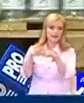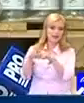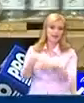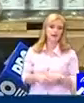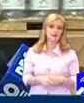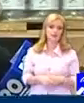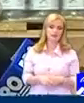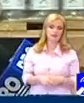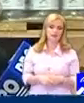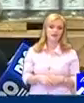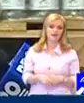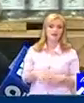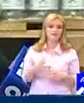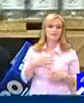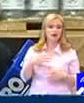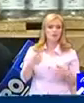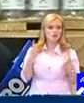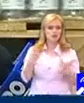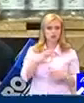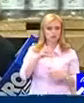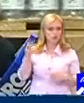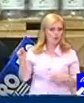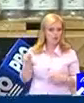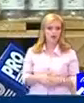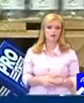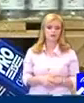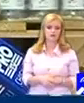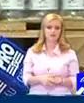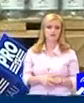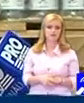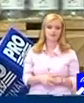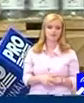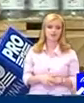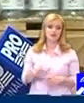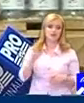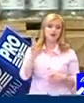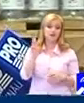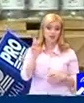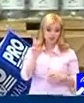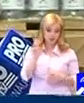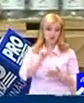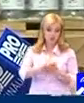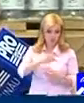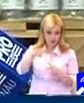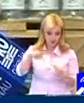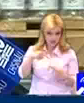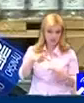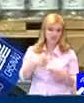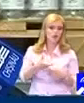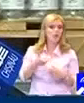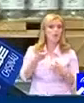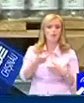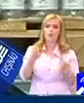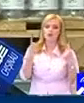este o sumă atât de importantă la nivel macro, dar pentru un agent economic mic și mediu cum este